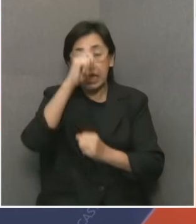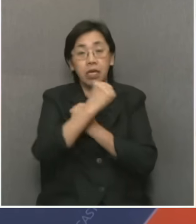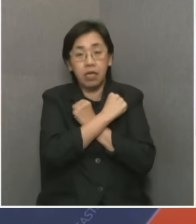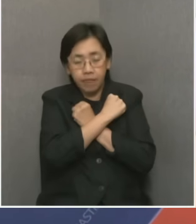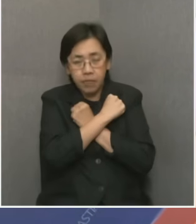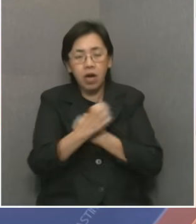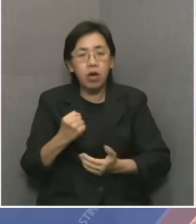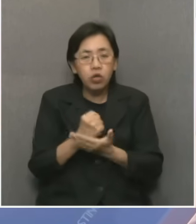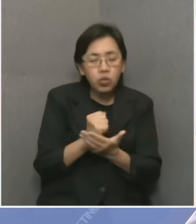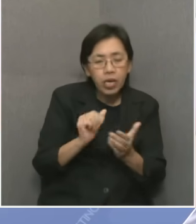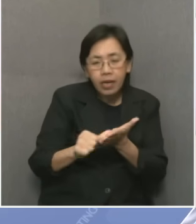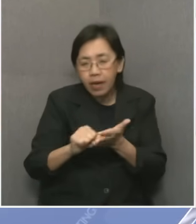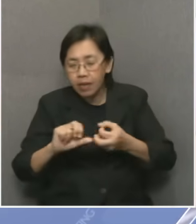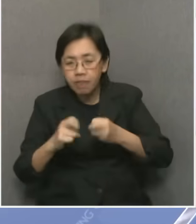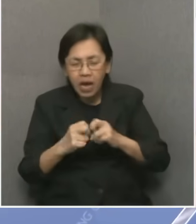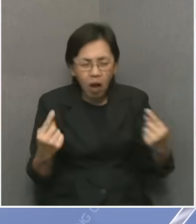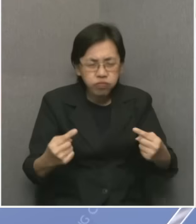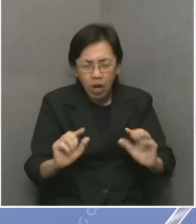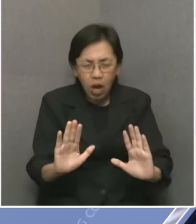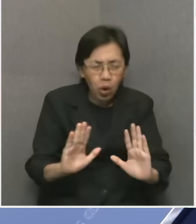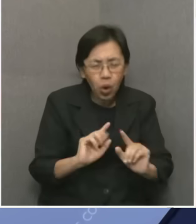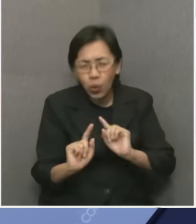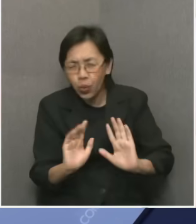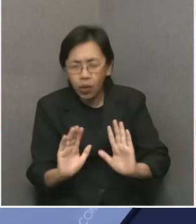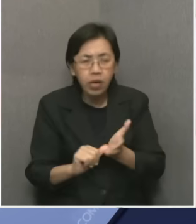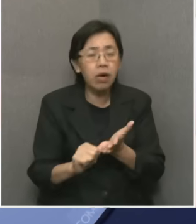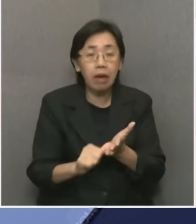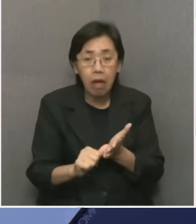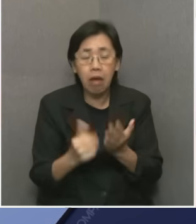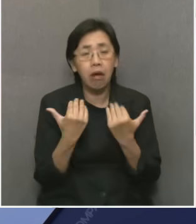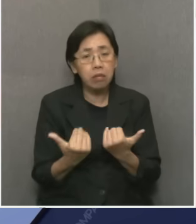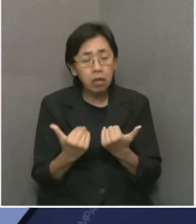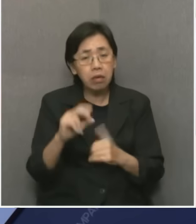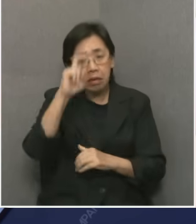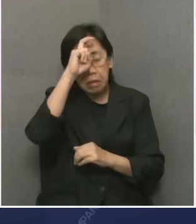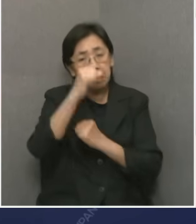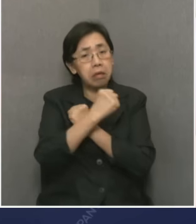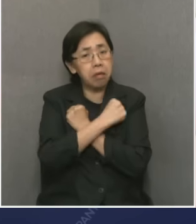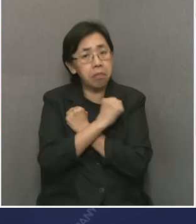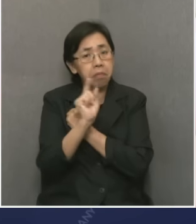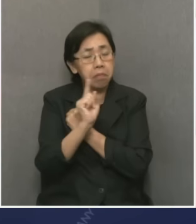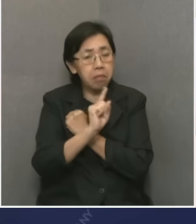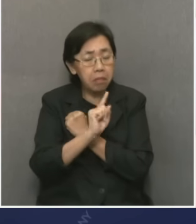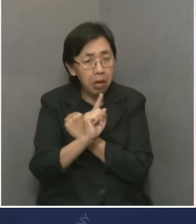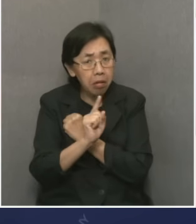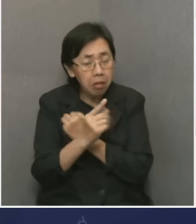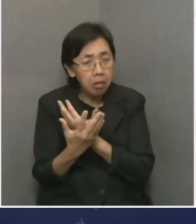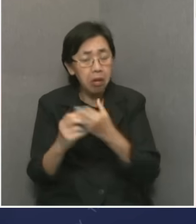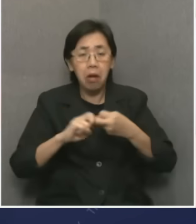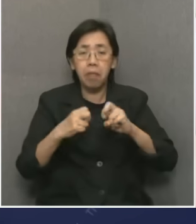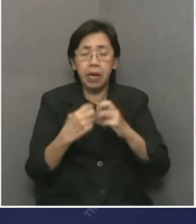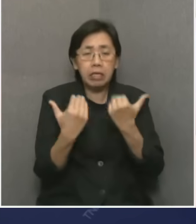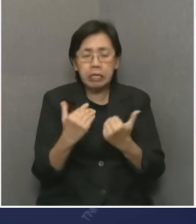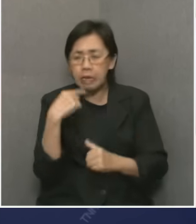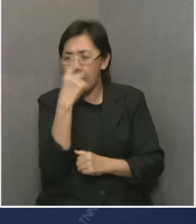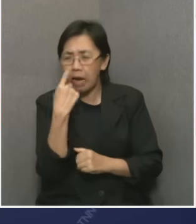ส่วนในการช่วยแก้ไขสถานการณ์ล่าสุดตอนนี้ค่ะอาจารย์มองท่าทีของอียิปต์อย่างไรแล้วก็ปัญหาที่เกิดขึ้นตอนนี้ใครที่